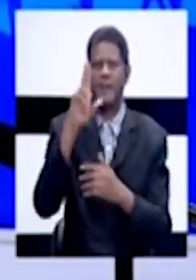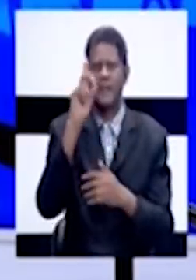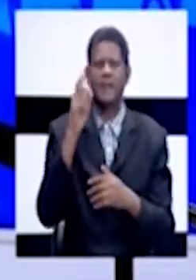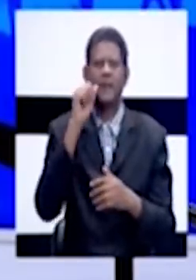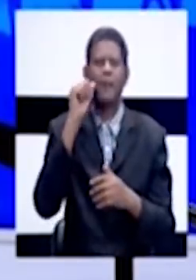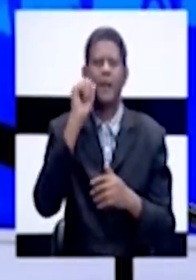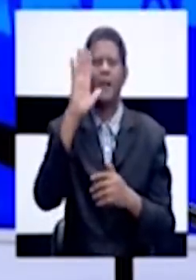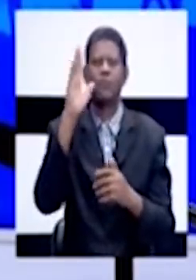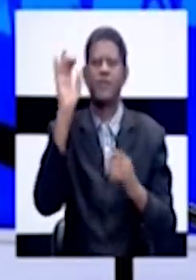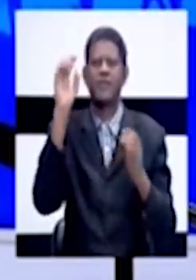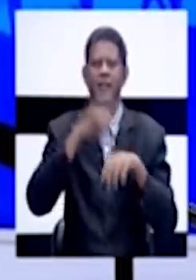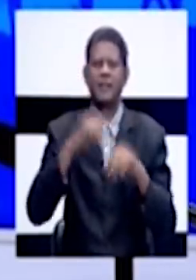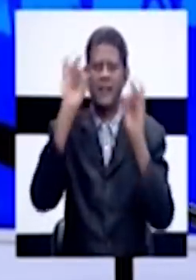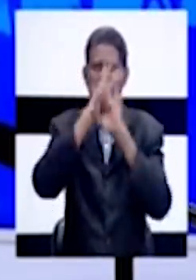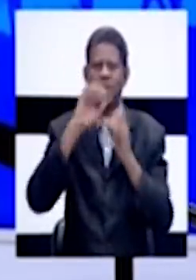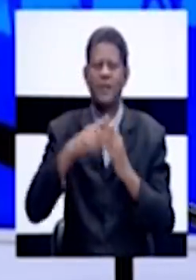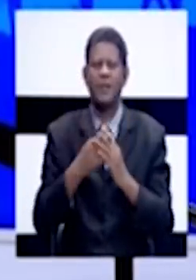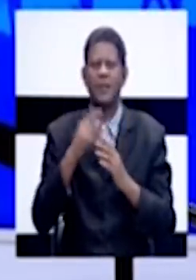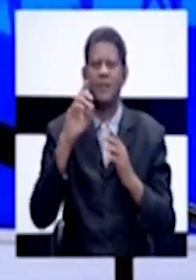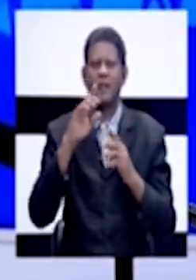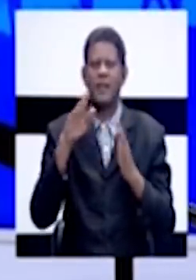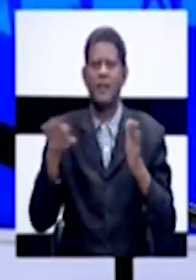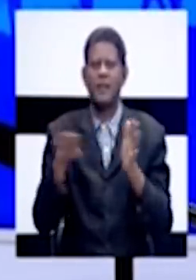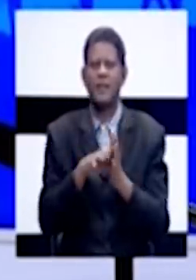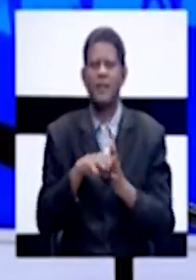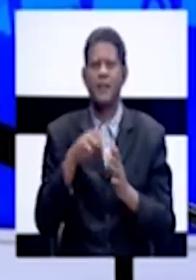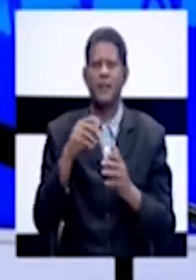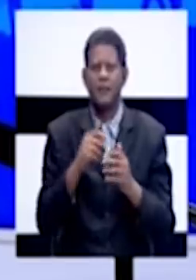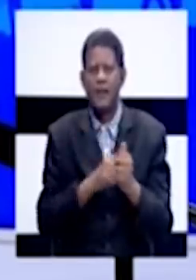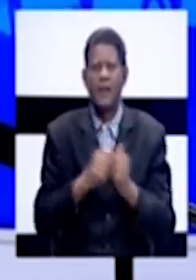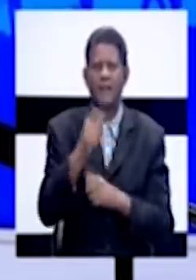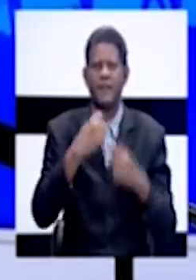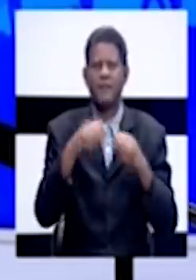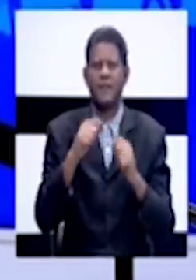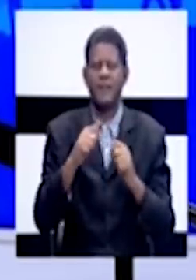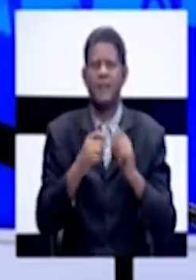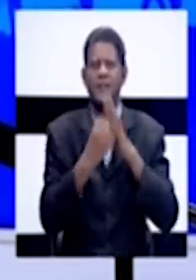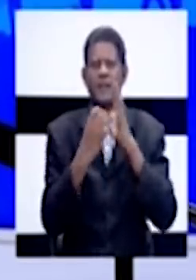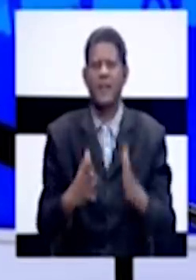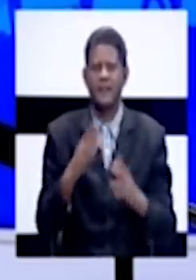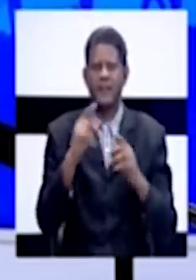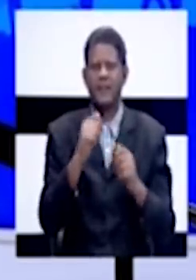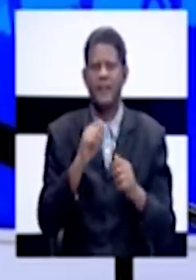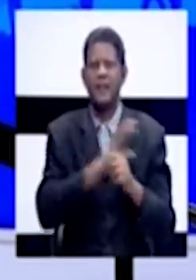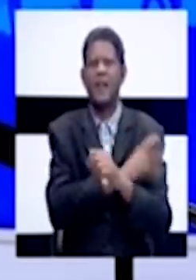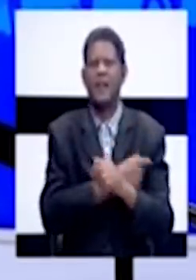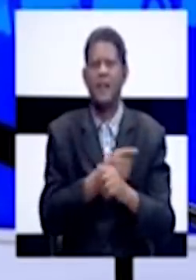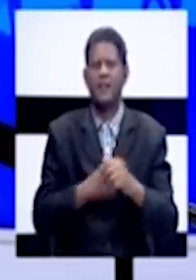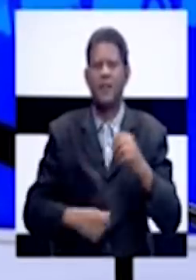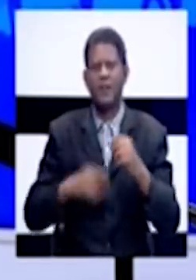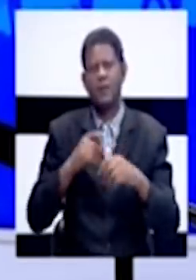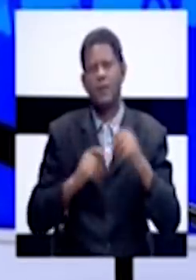تمالي حمشت ساعات لي تجمرو أب جرب أجو تخاطة تالي فتنا جيرو كحلف زمكورة عصب حيل سلايم تصفيعو تمالي